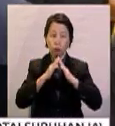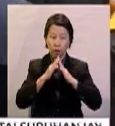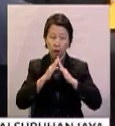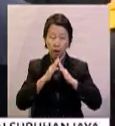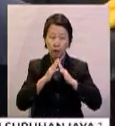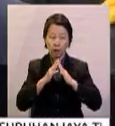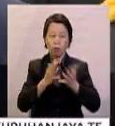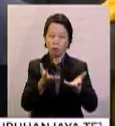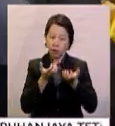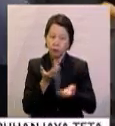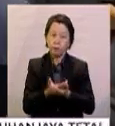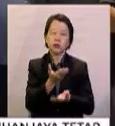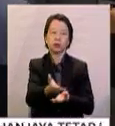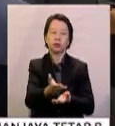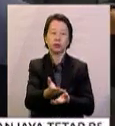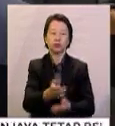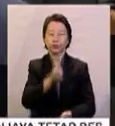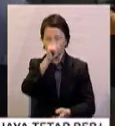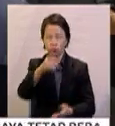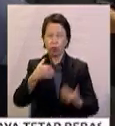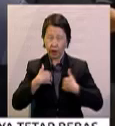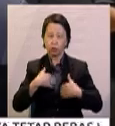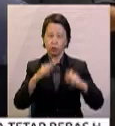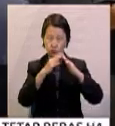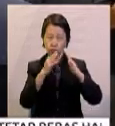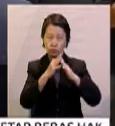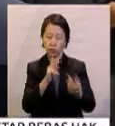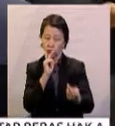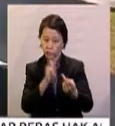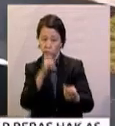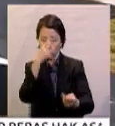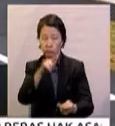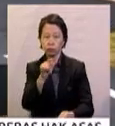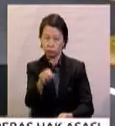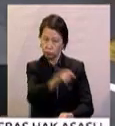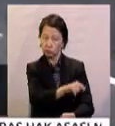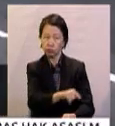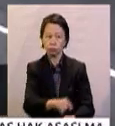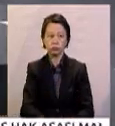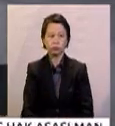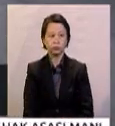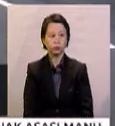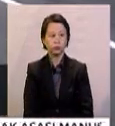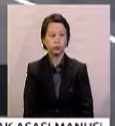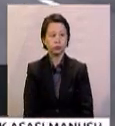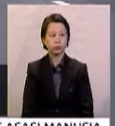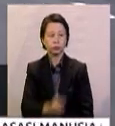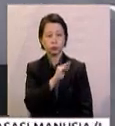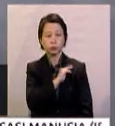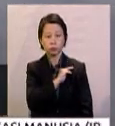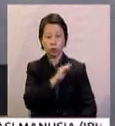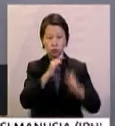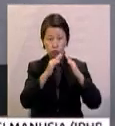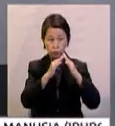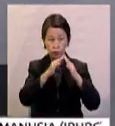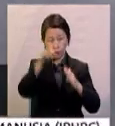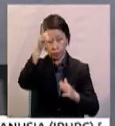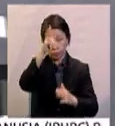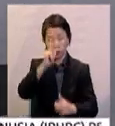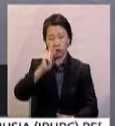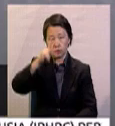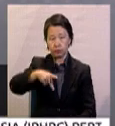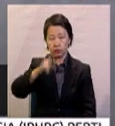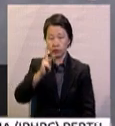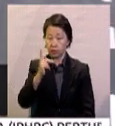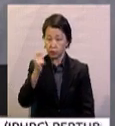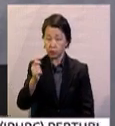yang ingin dibeli. Tentu ada produk yang sesuai untuk mereka. Dalam pada itu, Menteri Perumahan dan Kerajaan Tempatan